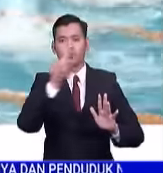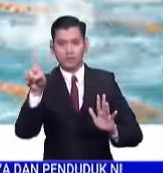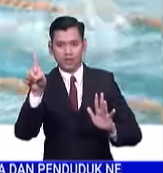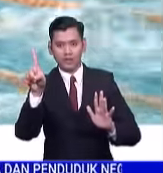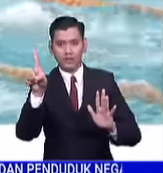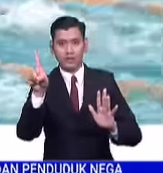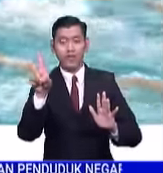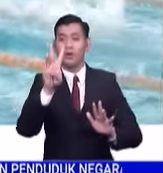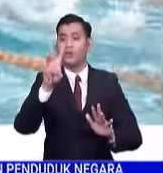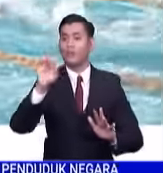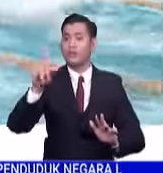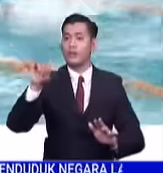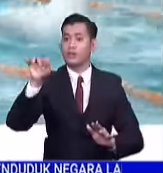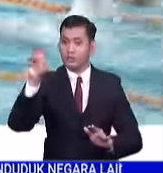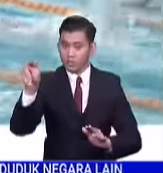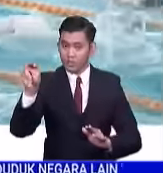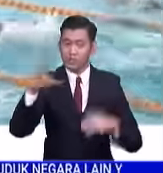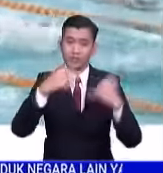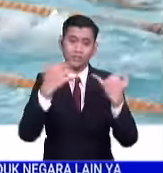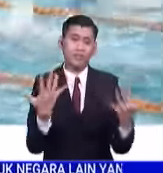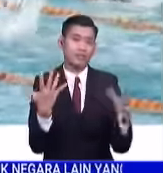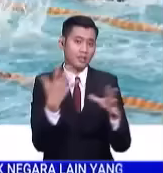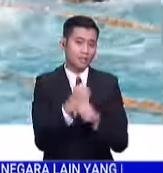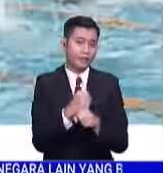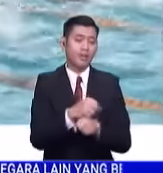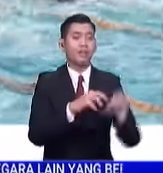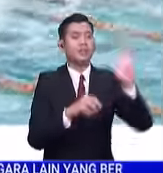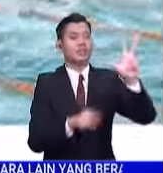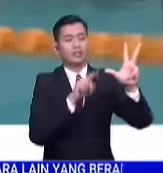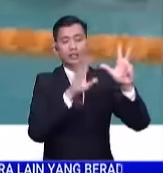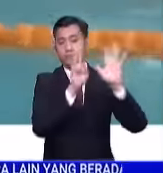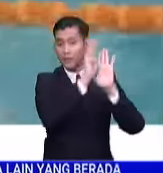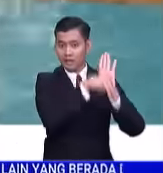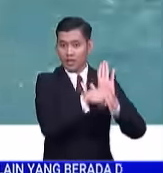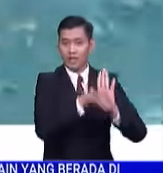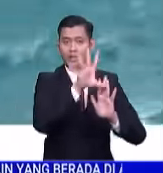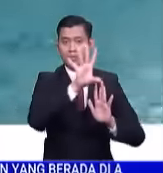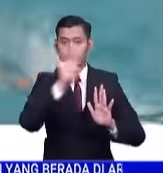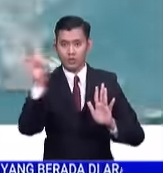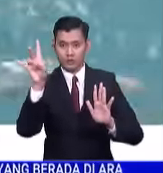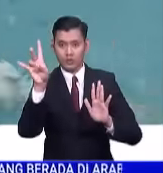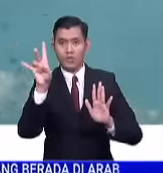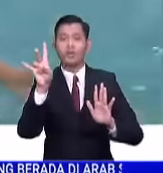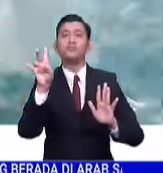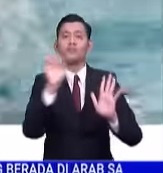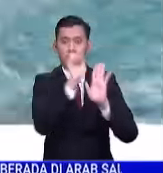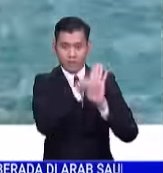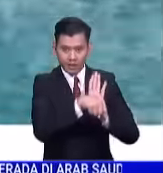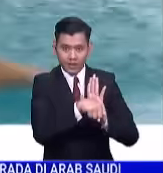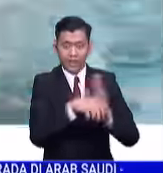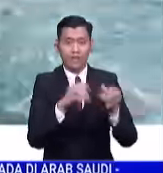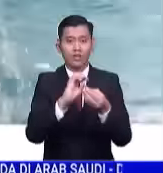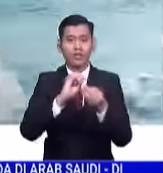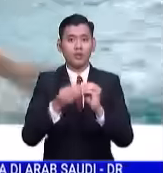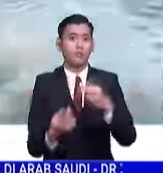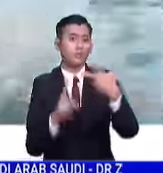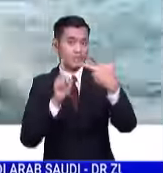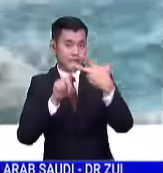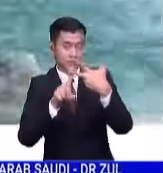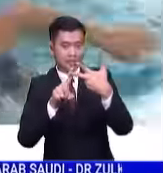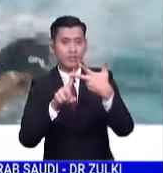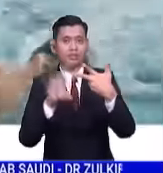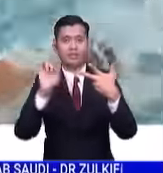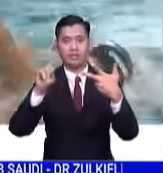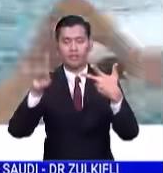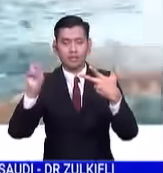yang memegang rekod kebangsaan hanya merekodkan catatan 3 minit 57.74 saat. Manakala tempat ketiga Sebastian Soon dari